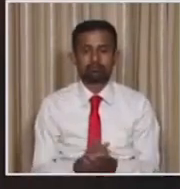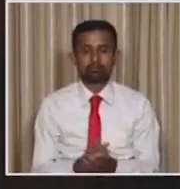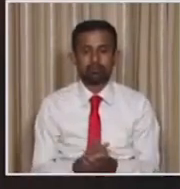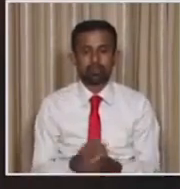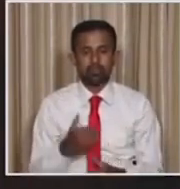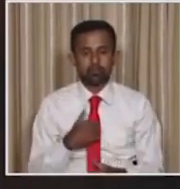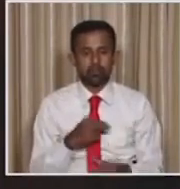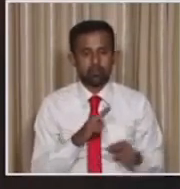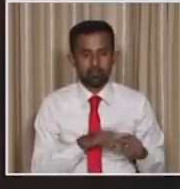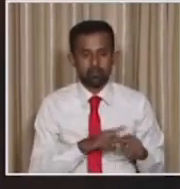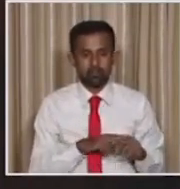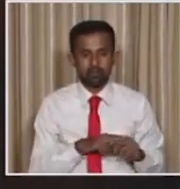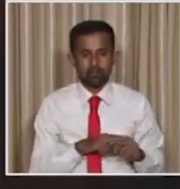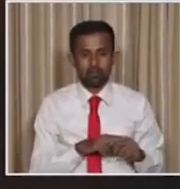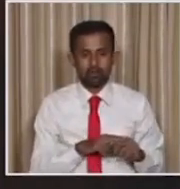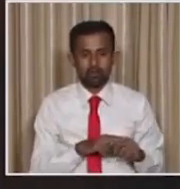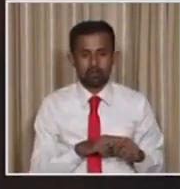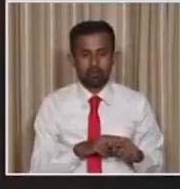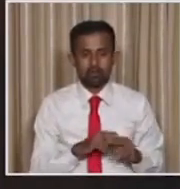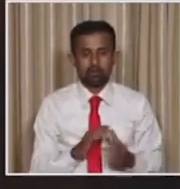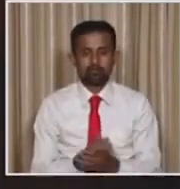මගේ මිත්‍ර